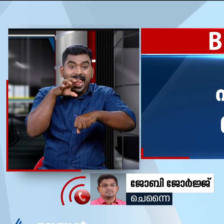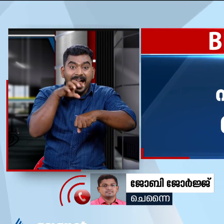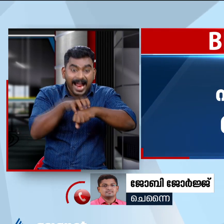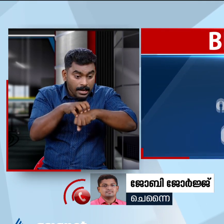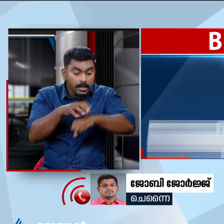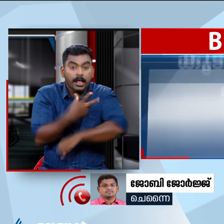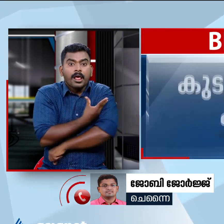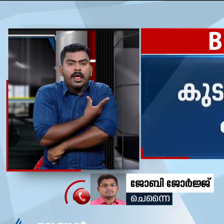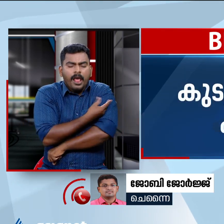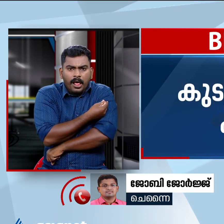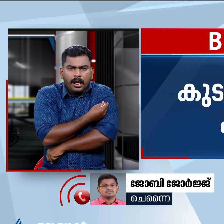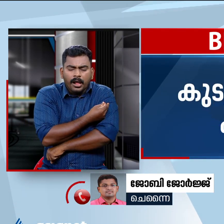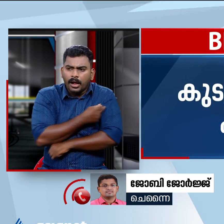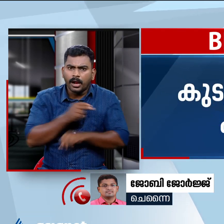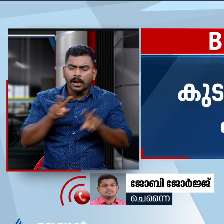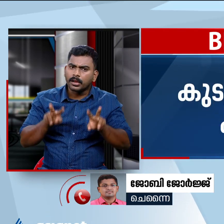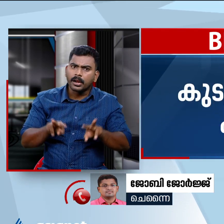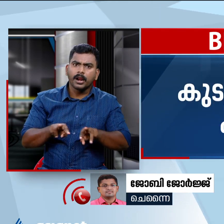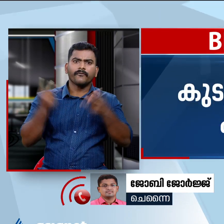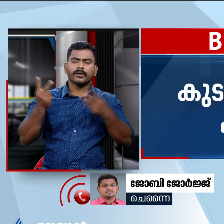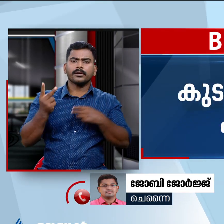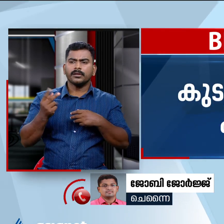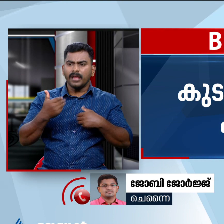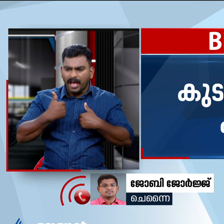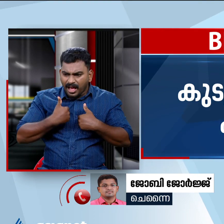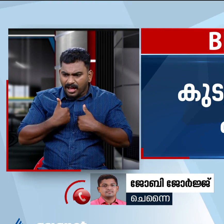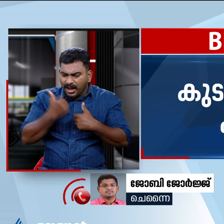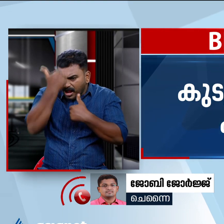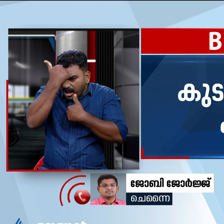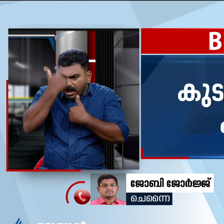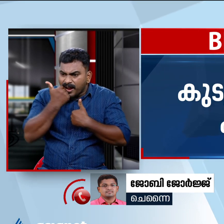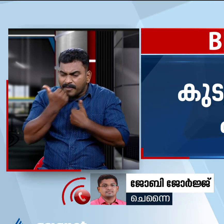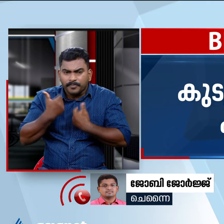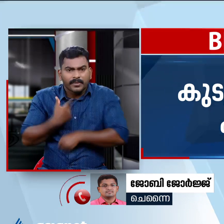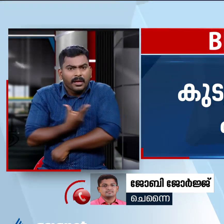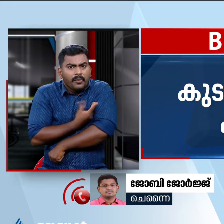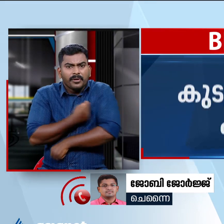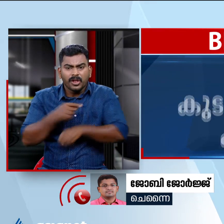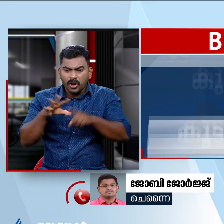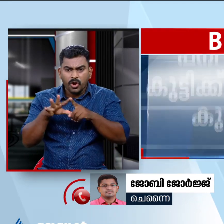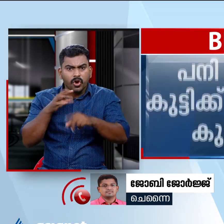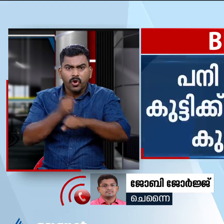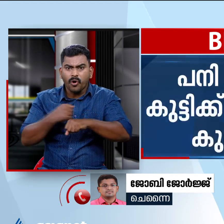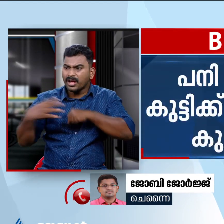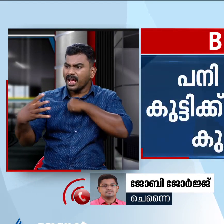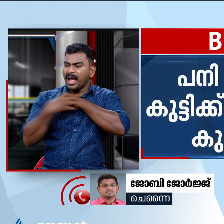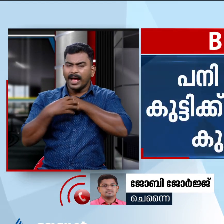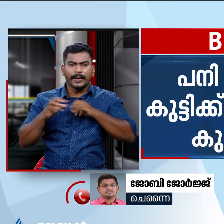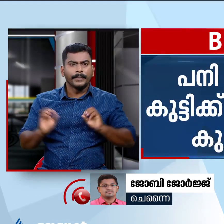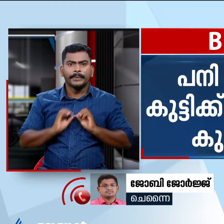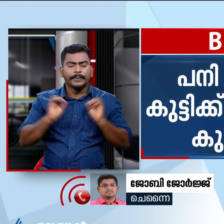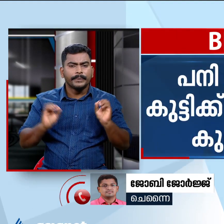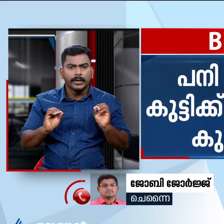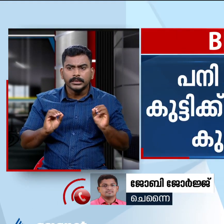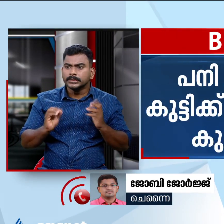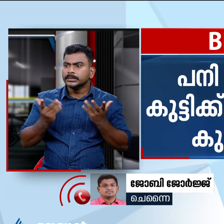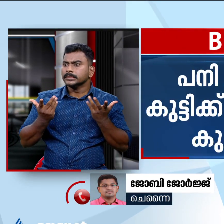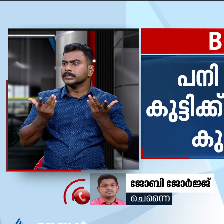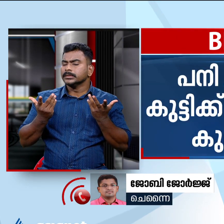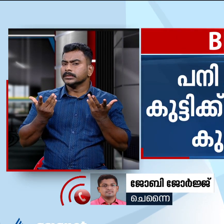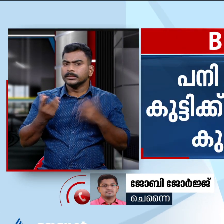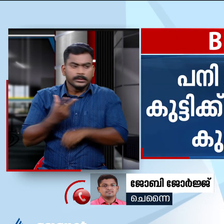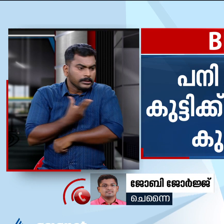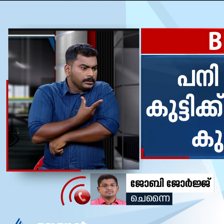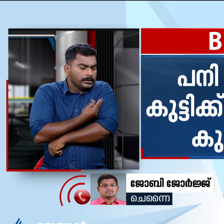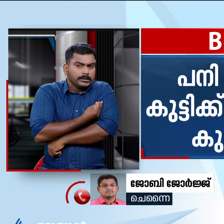സമയത്താണ് നായ കടിച്ചിട്ടല്ല മറിച്ച് പനി ചികിത്സയ്ക്ക് വേണ്ടിയാണ് എത്തിയത് എന്ന് അച്ഛൻ ഈ നഴ്സിനോട് പറയുകയും തുടർന്ന് തർക്കം ഉണ്ടാവുകയുമാണ്